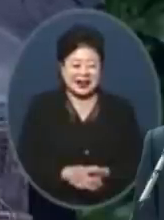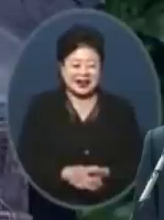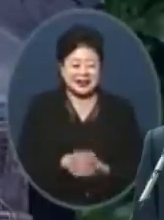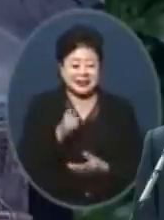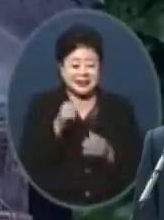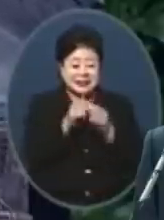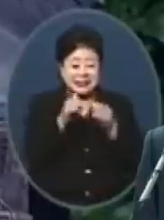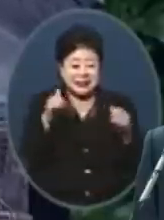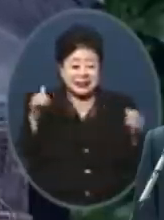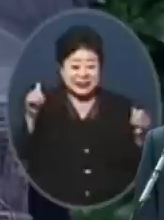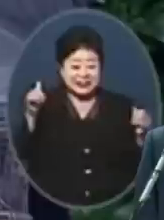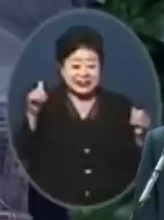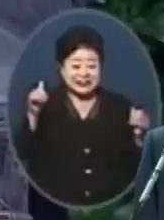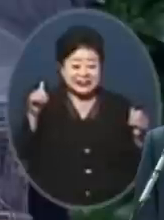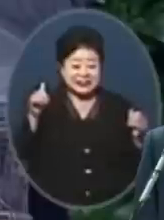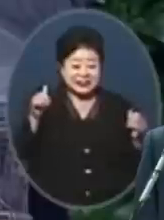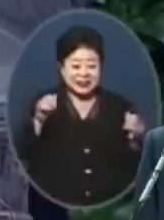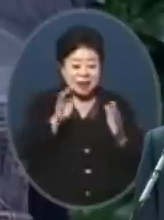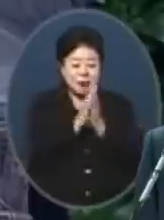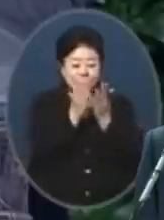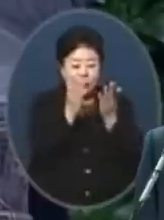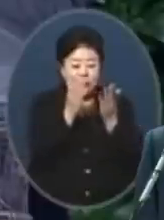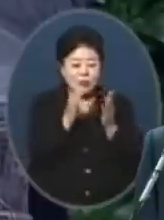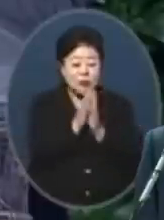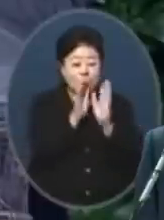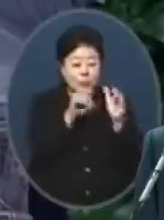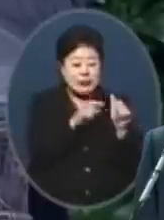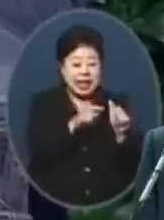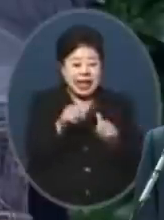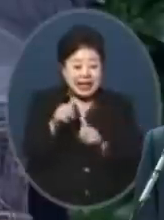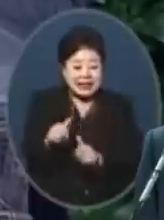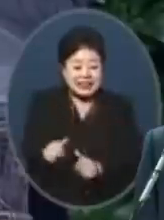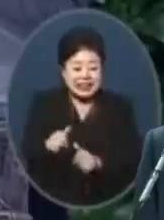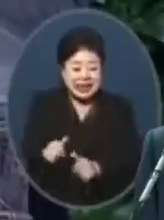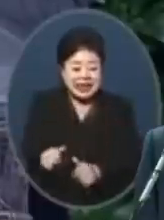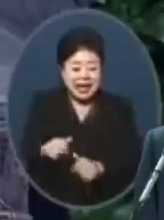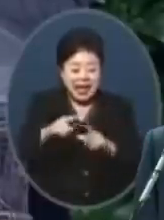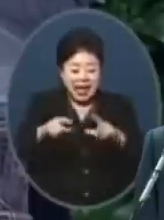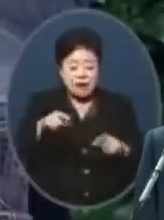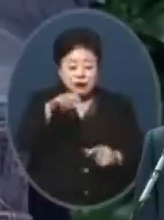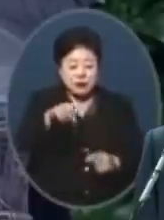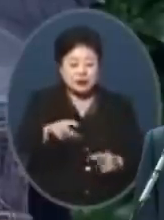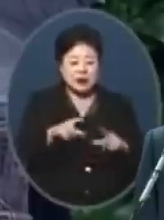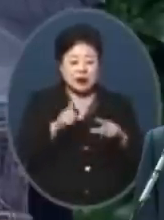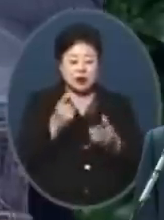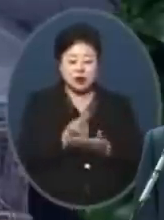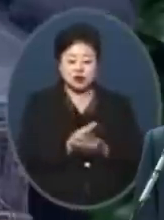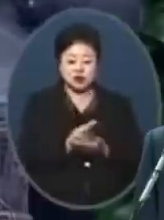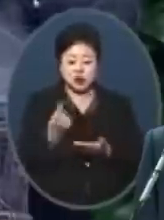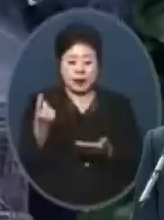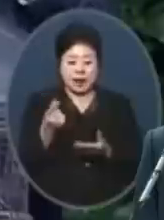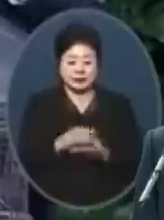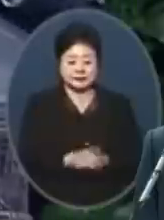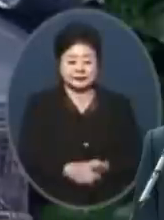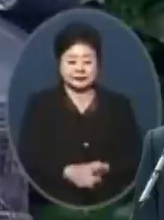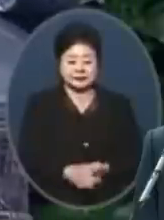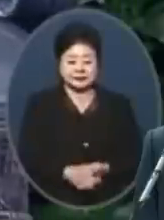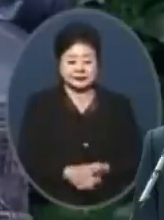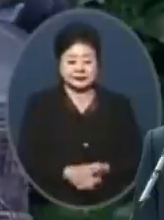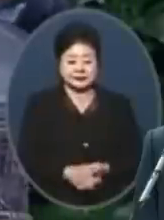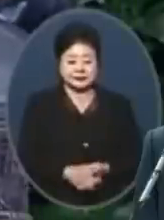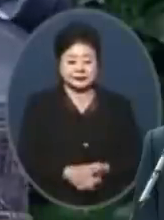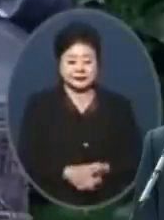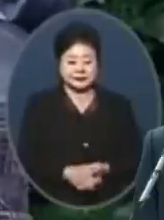저들이 모세의 뒤를 따라 애굽에서 출발했습니다. So these millions of people